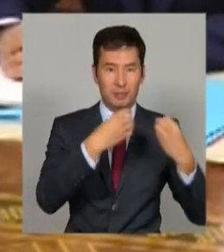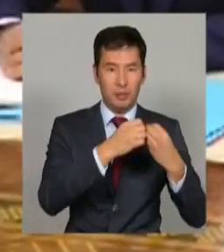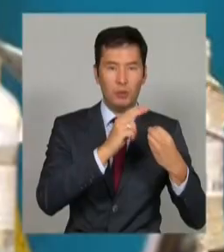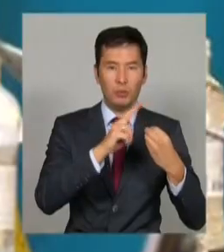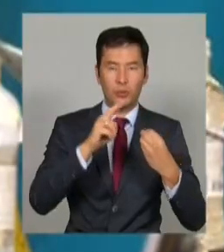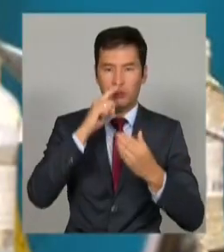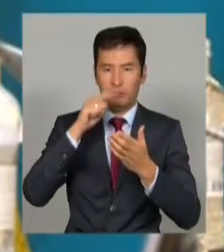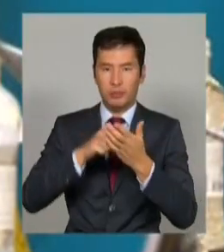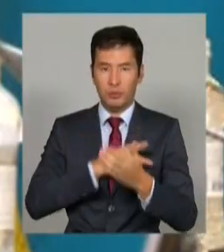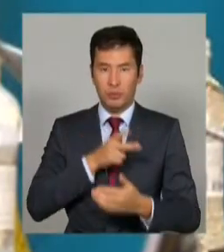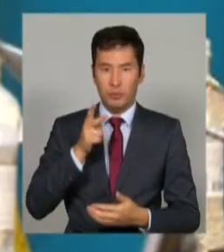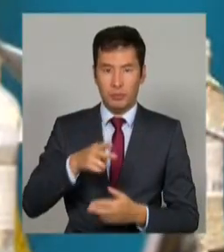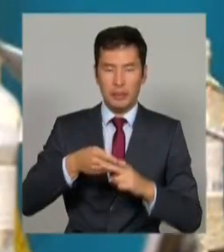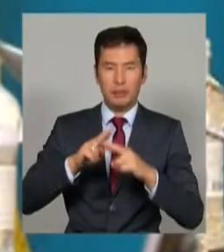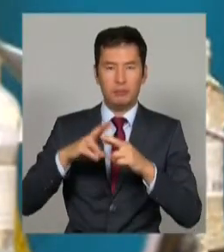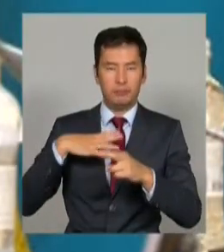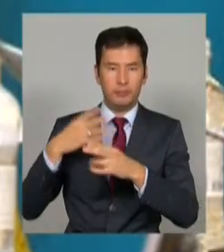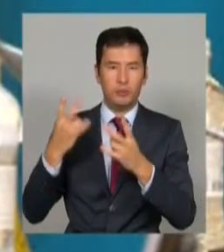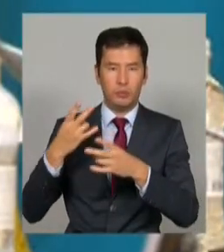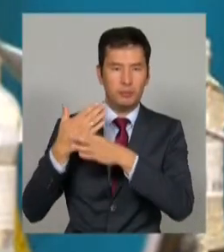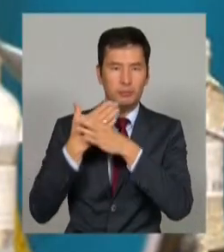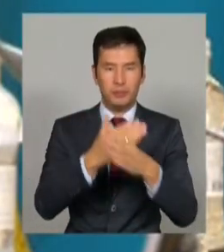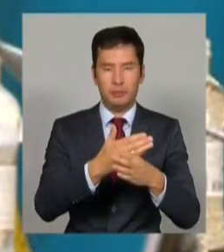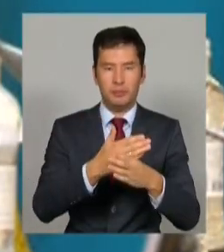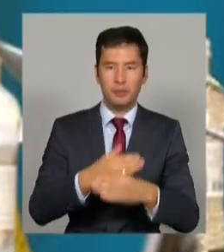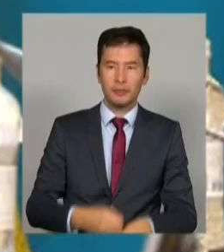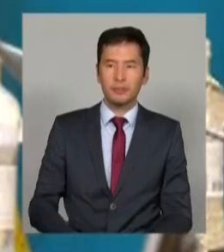бойынша нақты тапсырмалар берді.